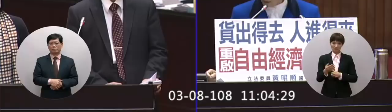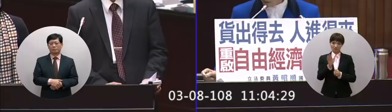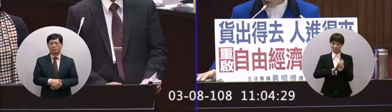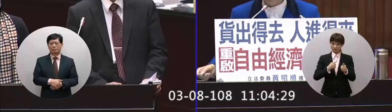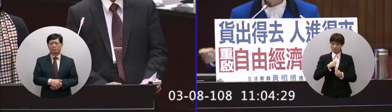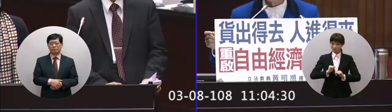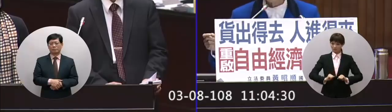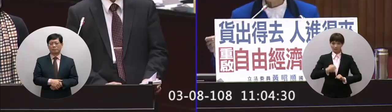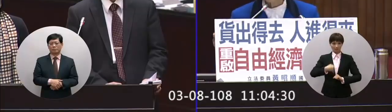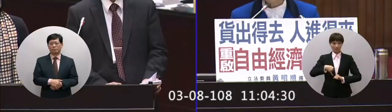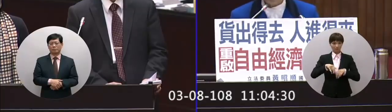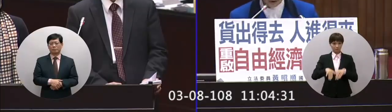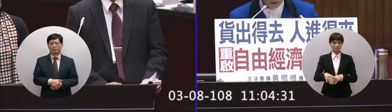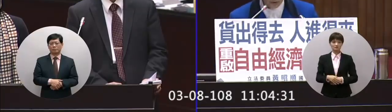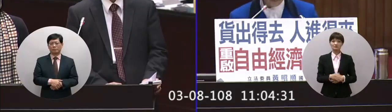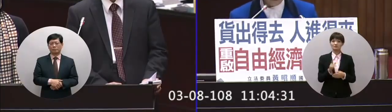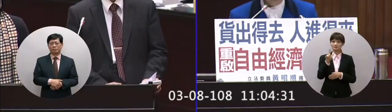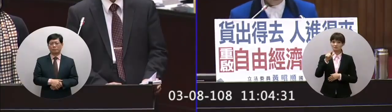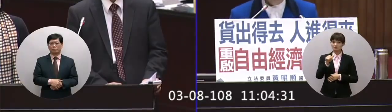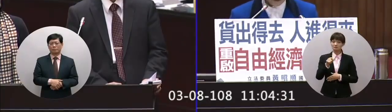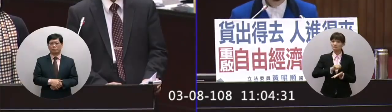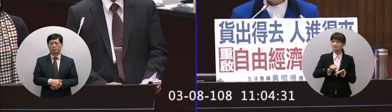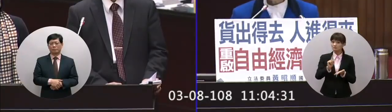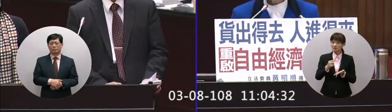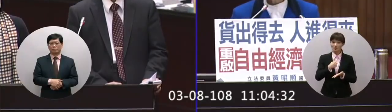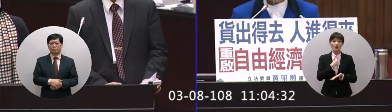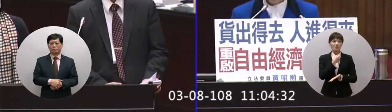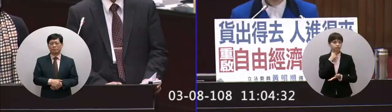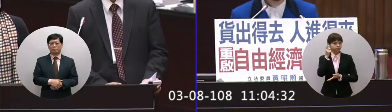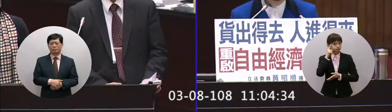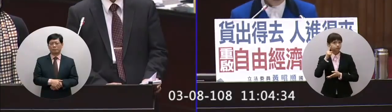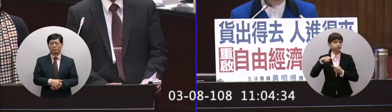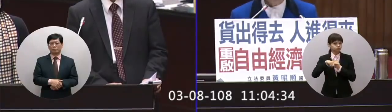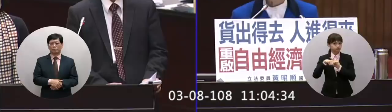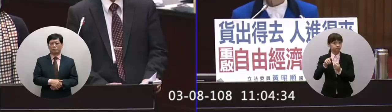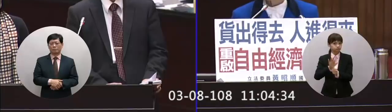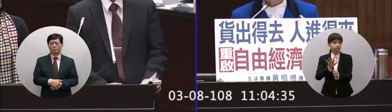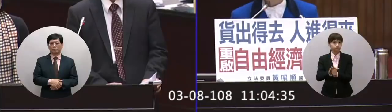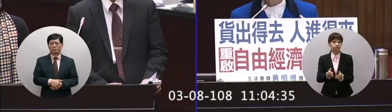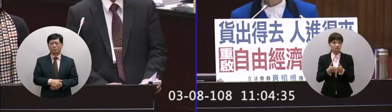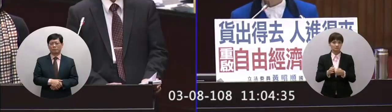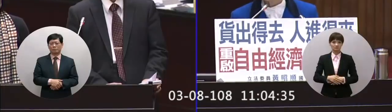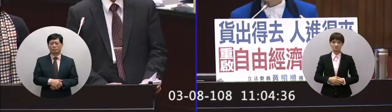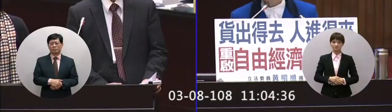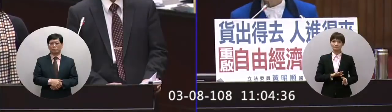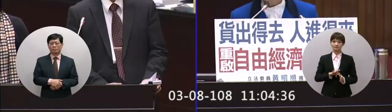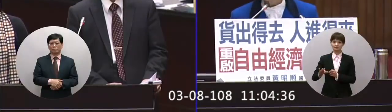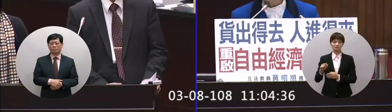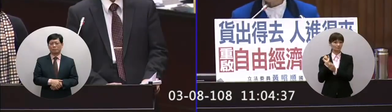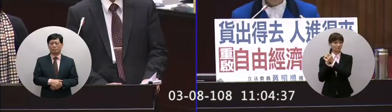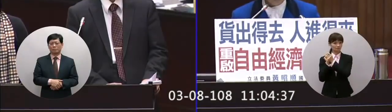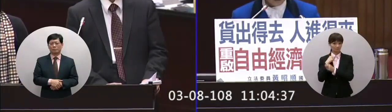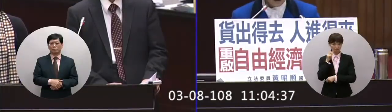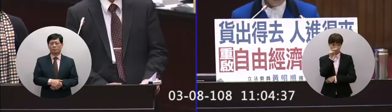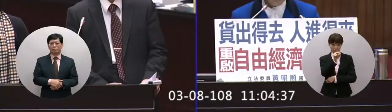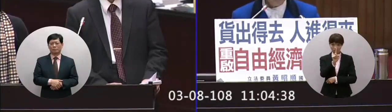说，我们应该要有行动。这两天我们又看到一个更糟糕的一件事情，